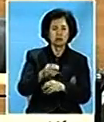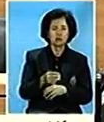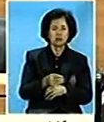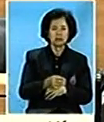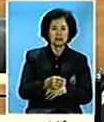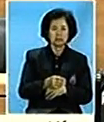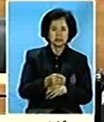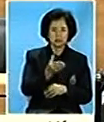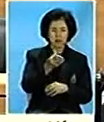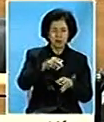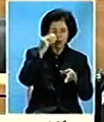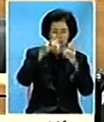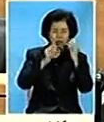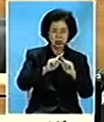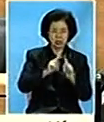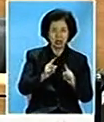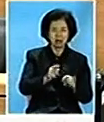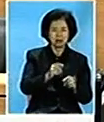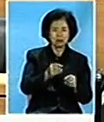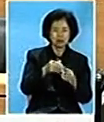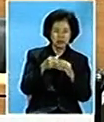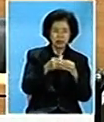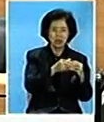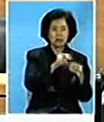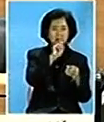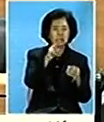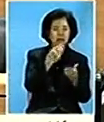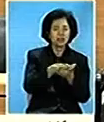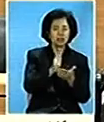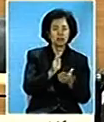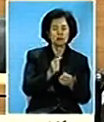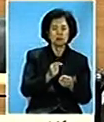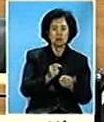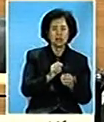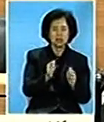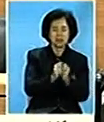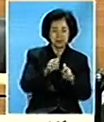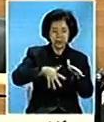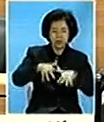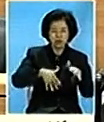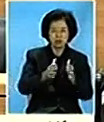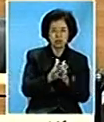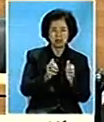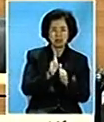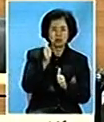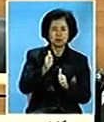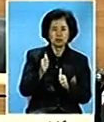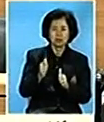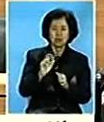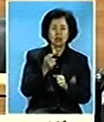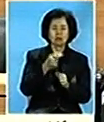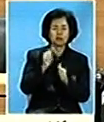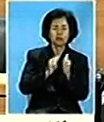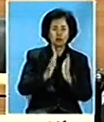ว่าข้อมูลต่างๆในวันนี้จะได้ถูกนำไปใช้ประโยชน์ให้เป็นประโยชน์สูงสุดต่อพี่น้องประชาชนซึ่งเราทุกคนต่างมีความหวังตั้งใจตร